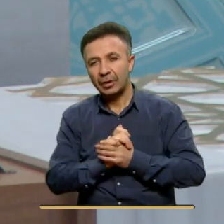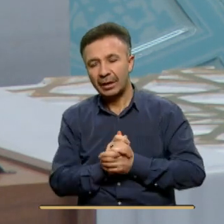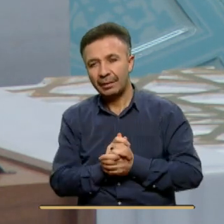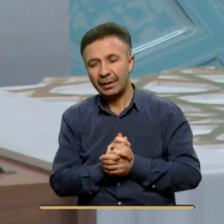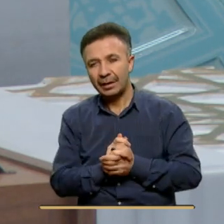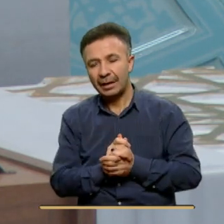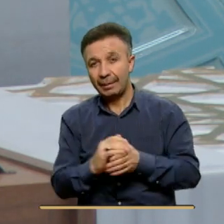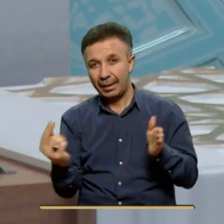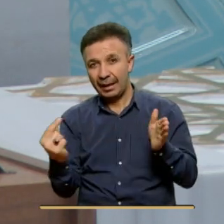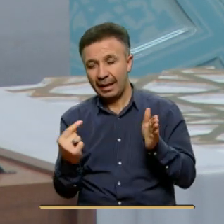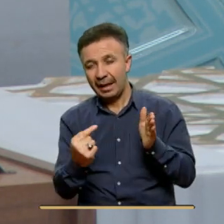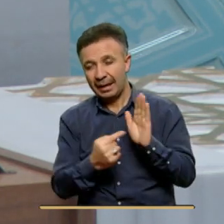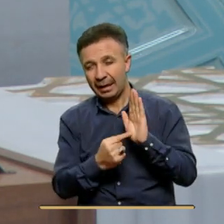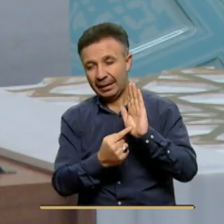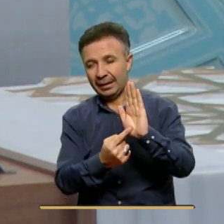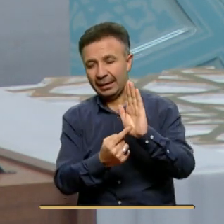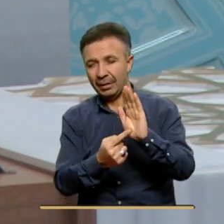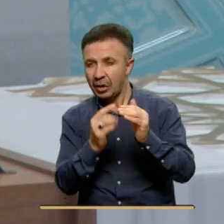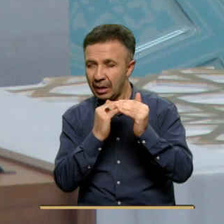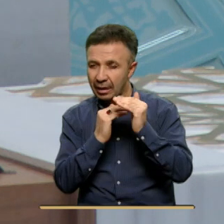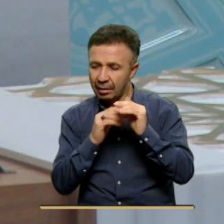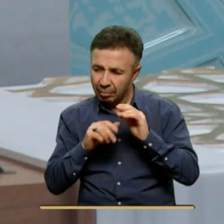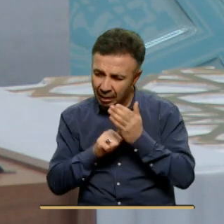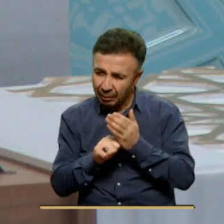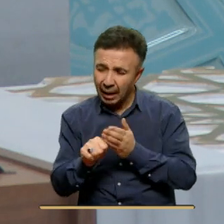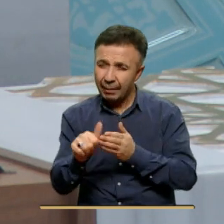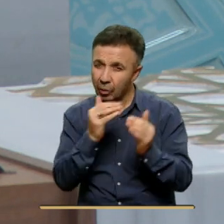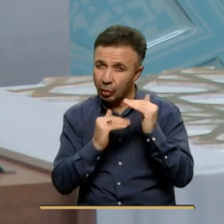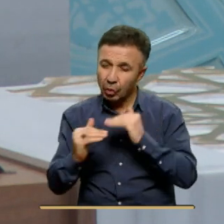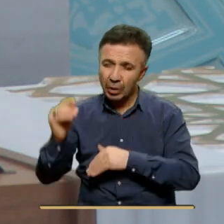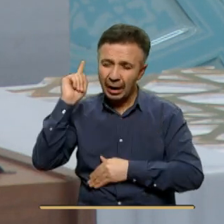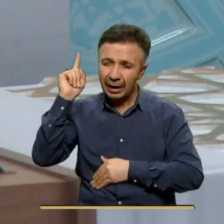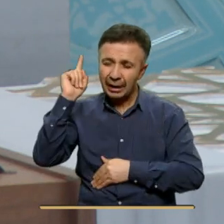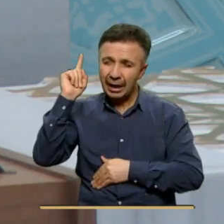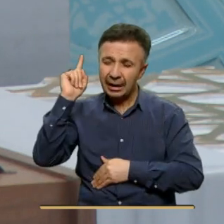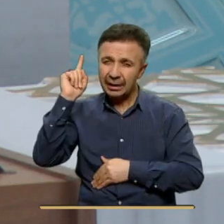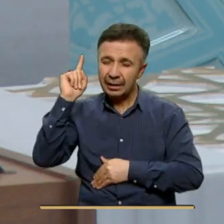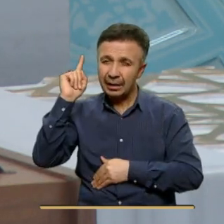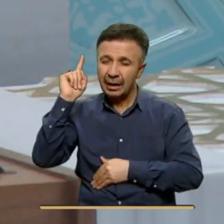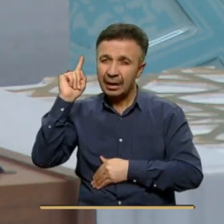Tamamen Yüce Allah'ın bir tecellisi olarak vücuda gelen insan,